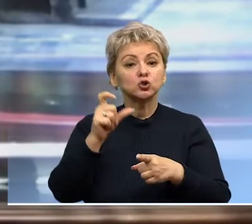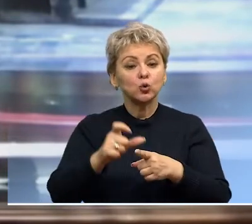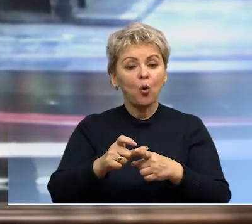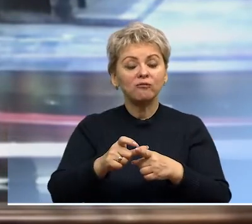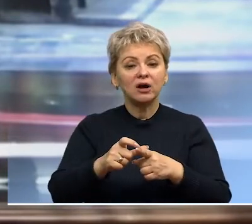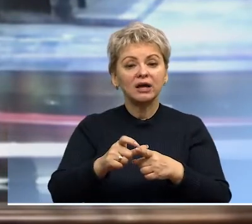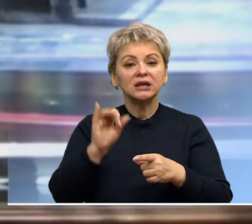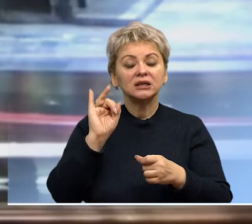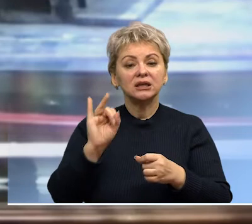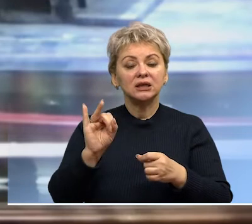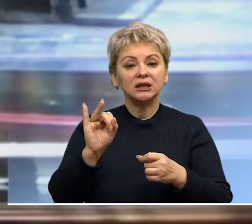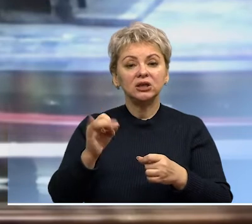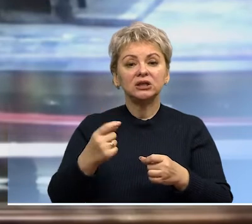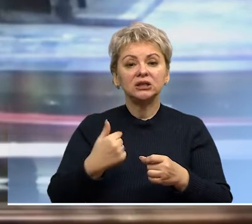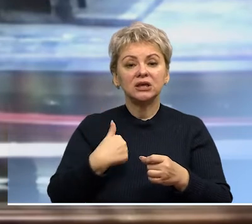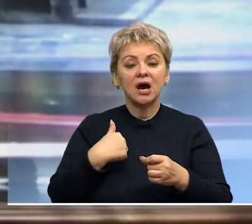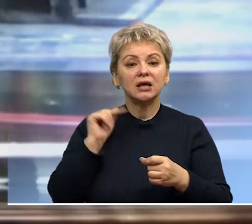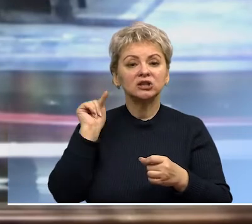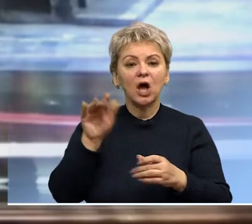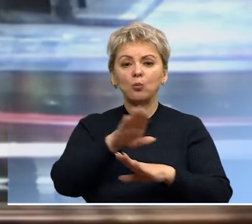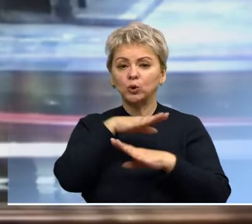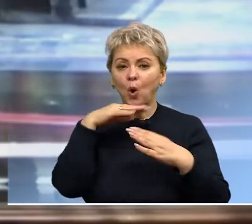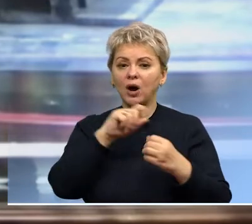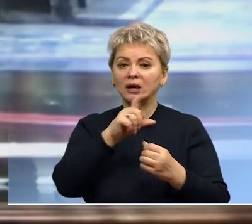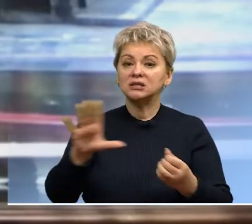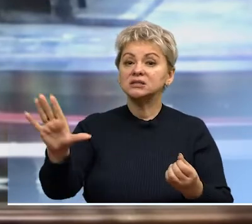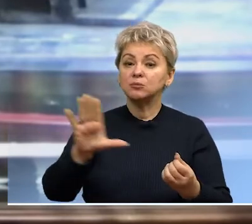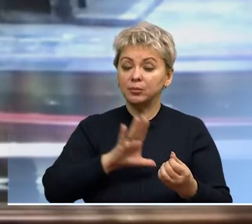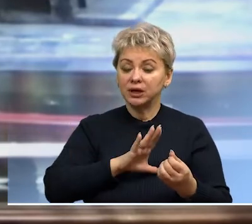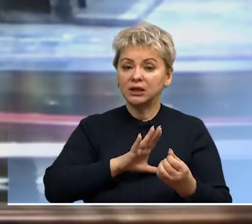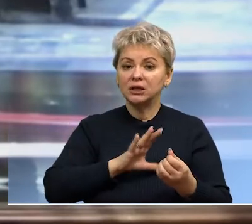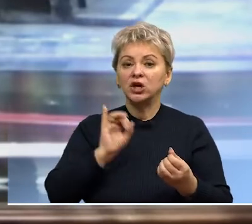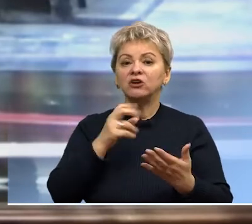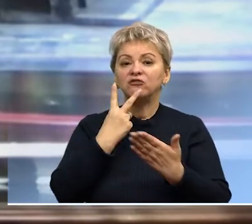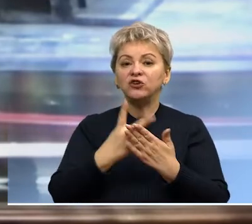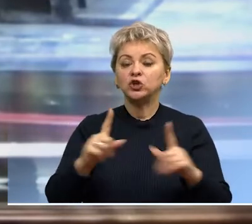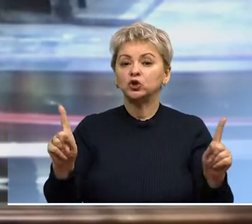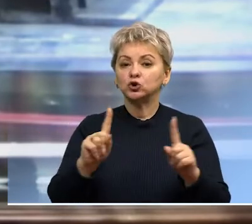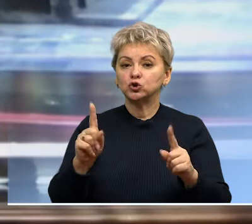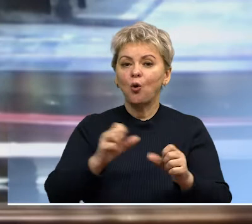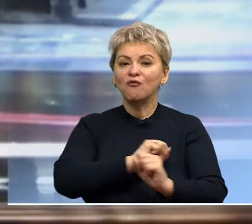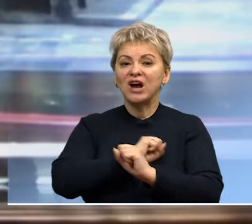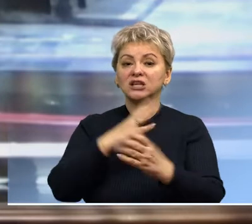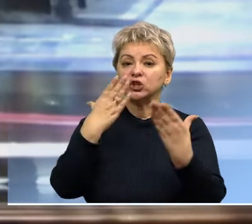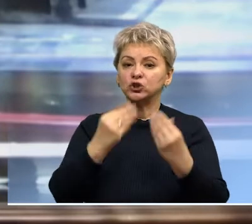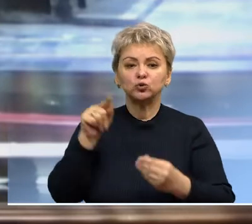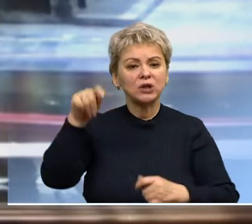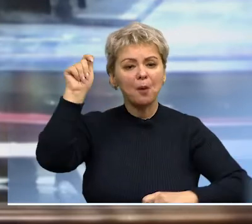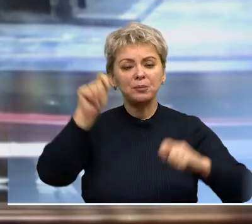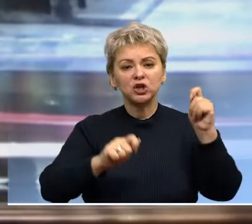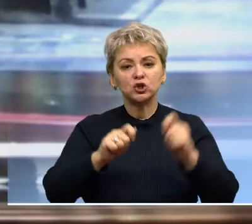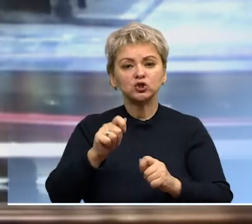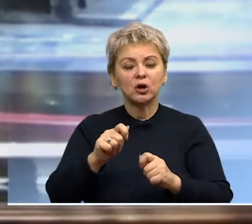последнее слово, и я там много раз был, видел, что в выходные дни